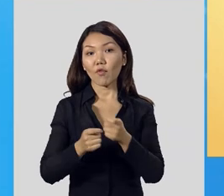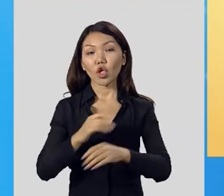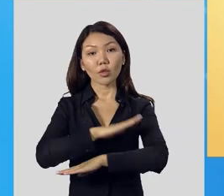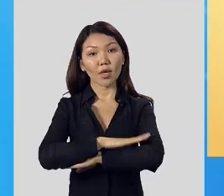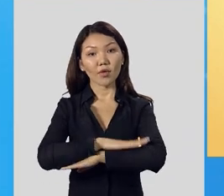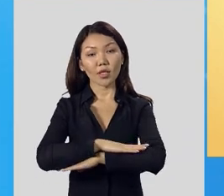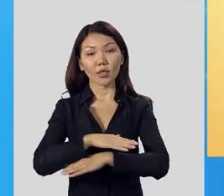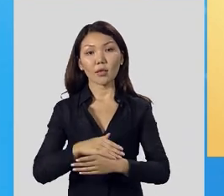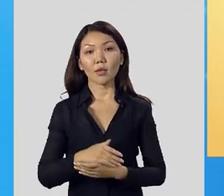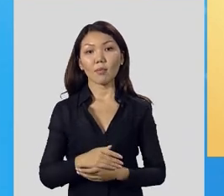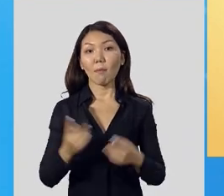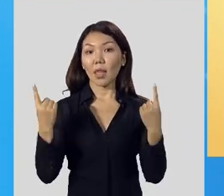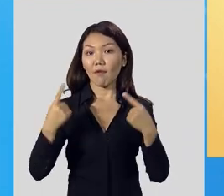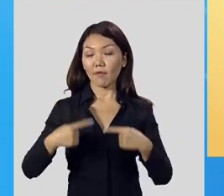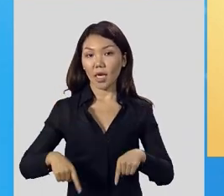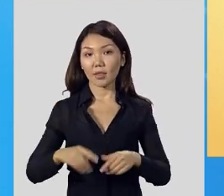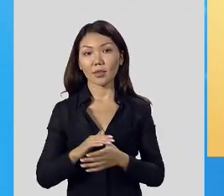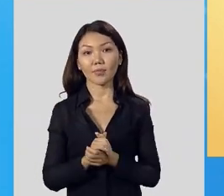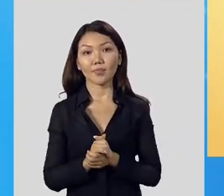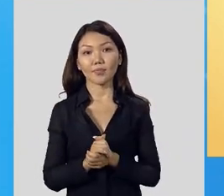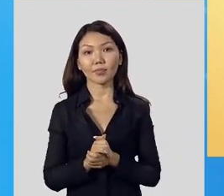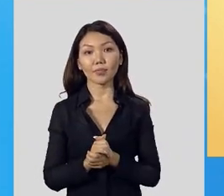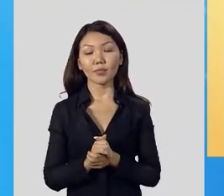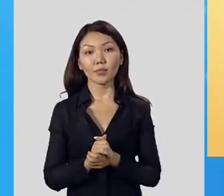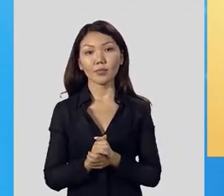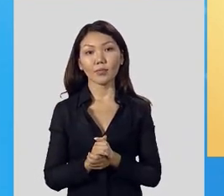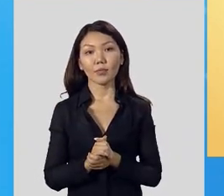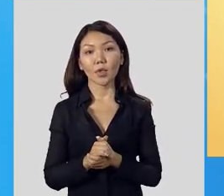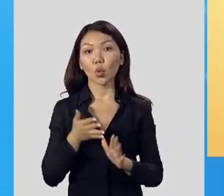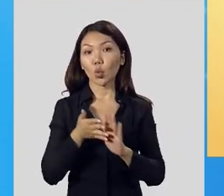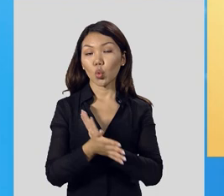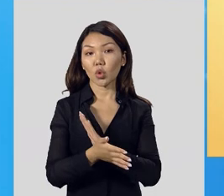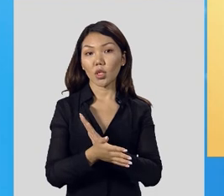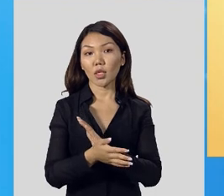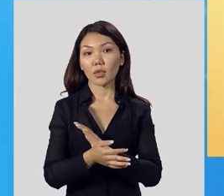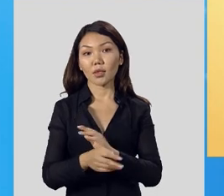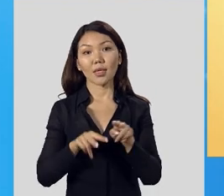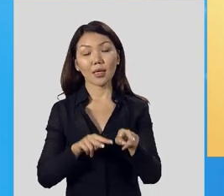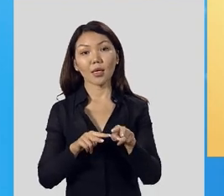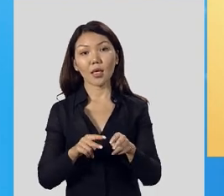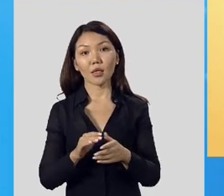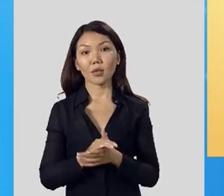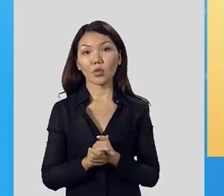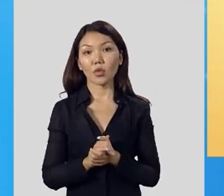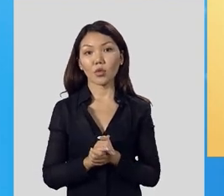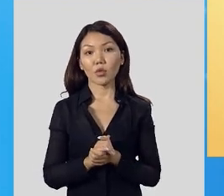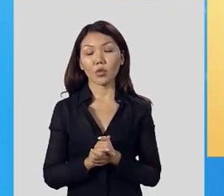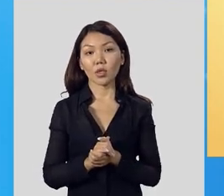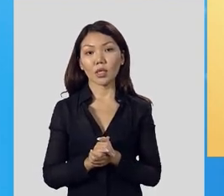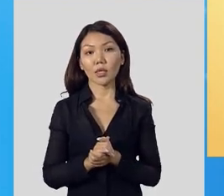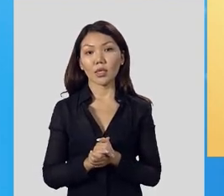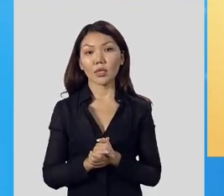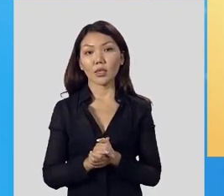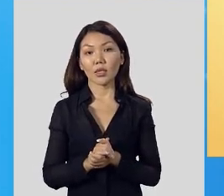подавляется. Утрачивается разумный контроль над подступками. Снижается